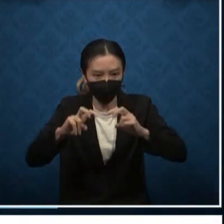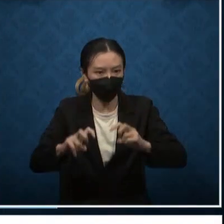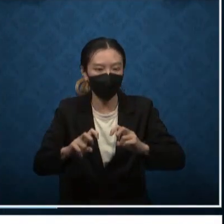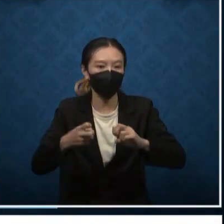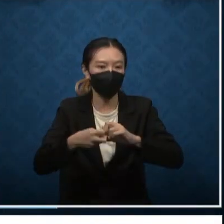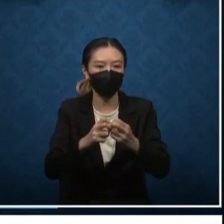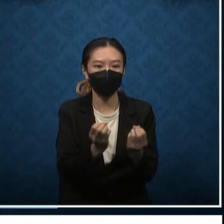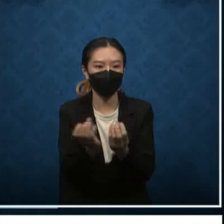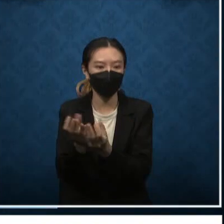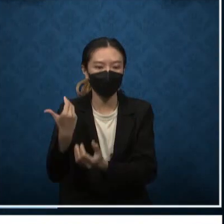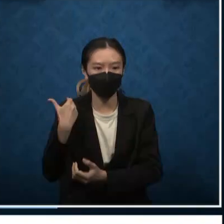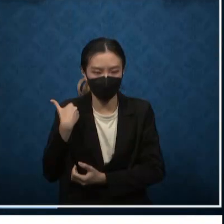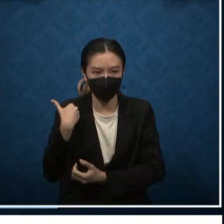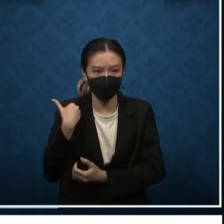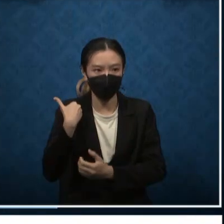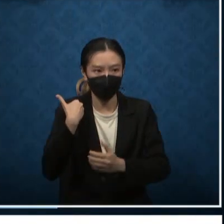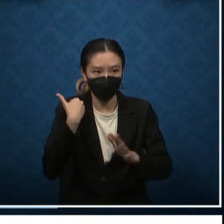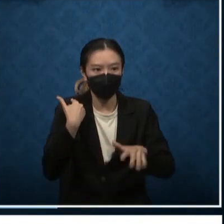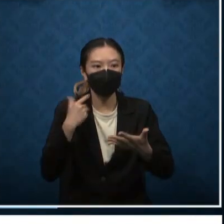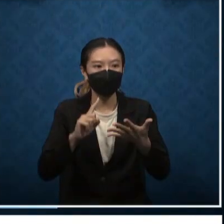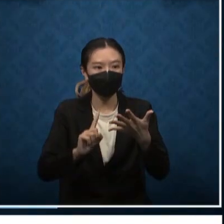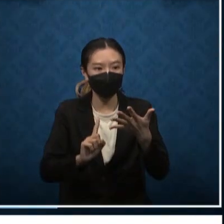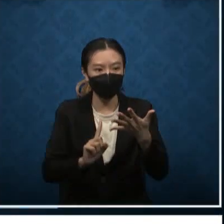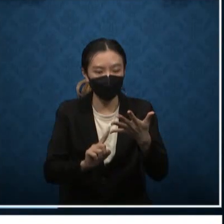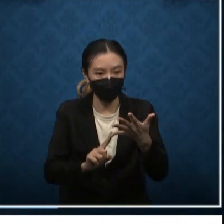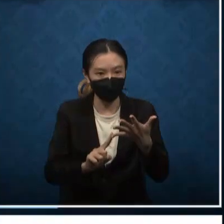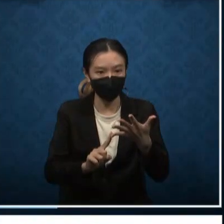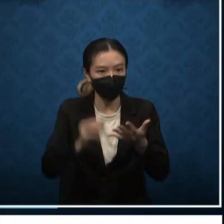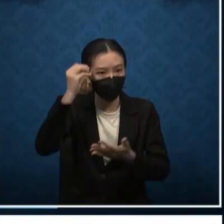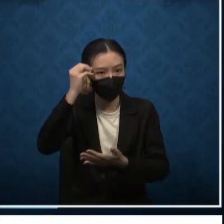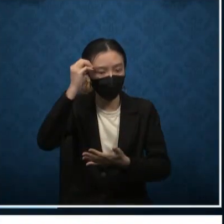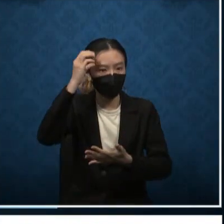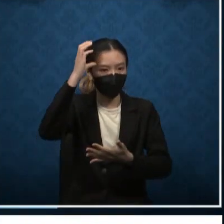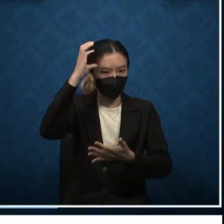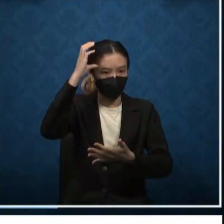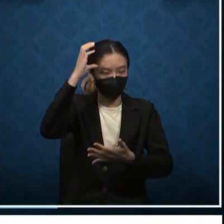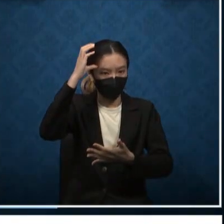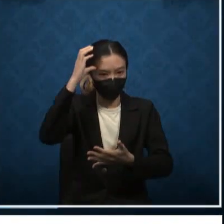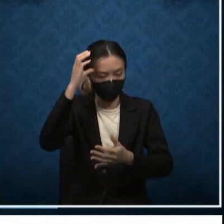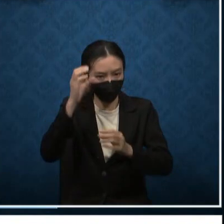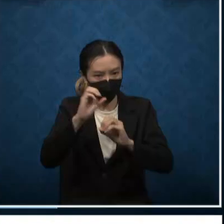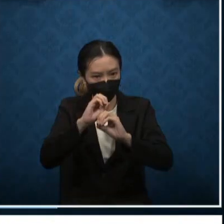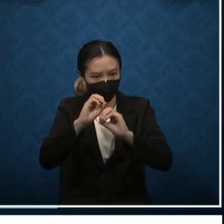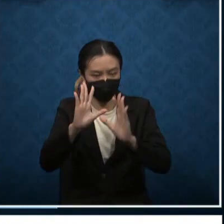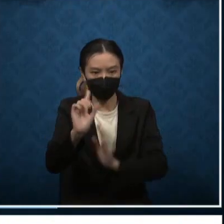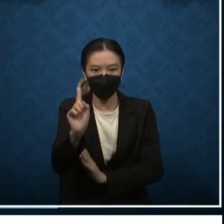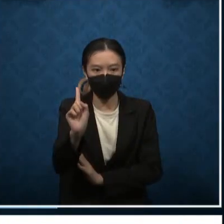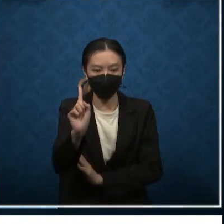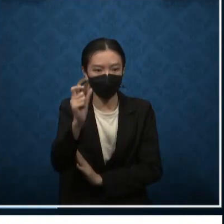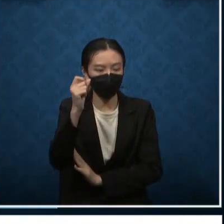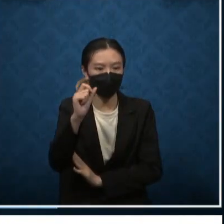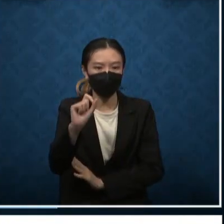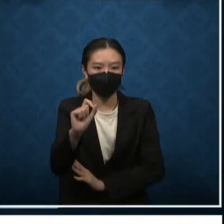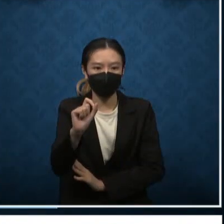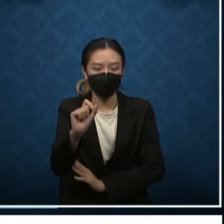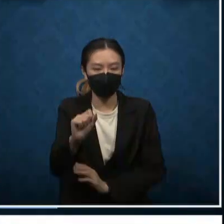ประเดปัหาด้ความร ความเข้าใจของโนยงานและประจาชนในพ้ที่พอประเด็นว่าโยงานปราก Totodo 6น